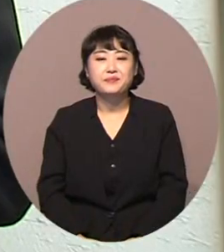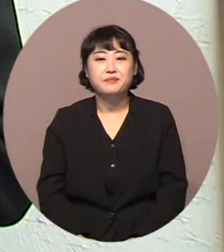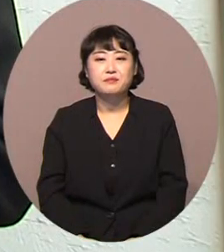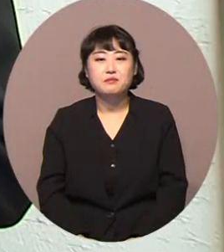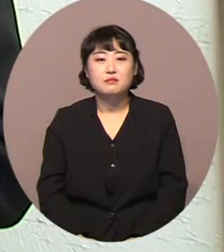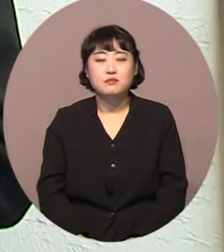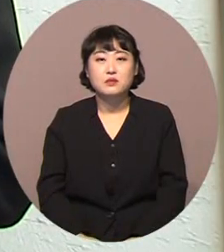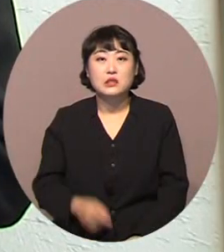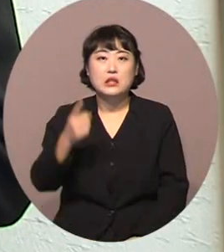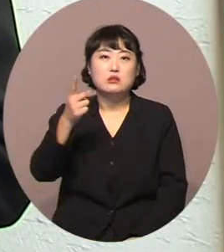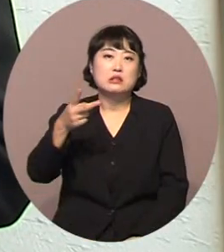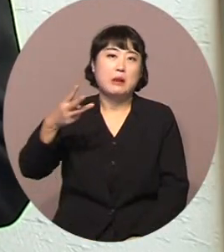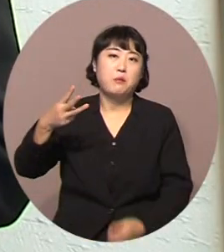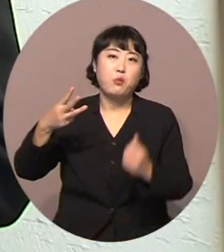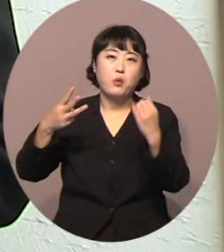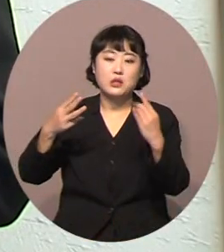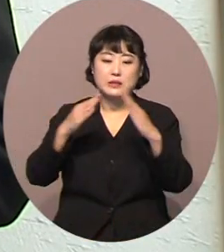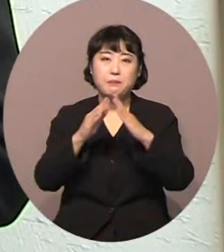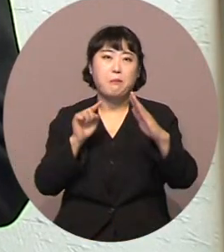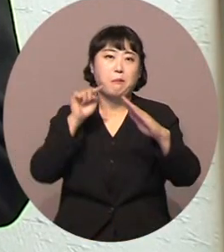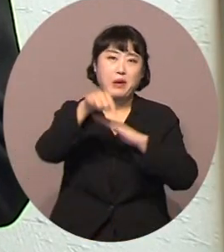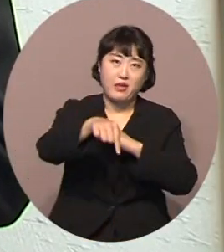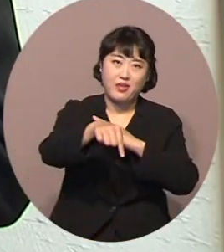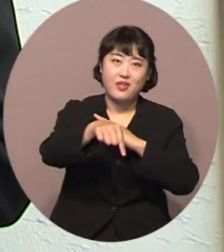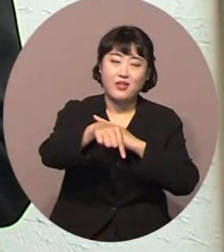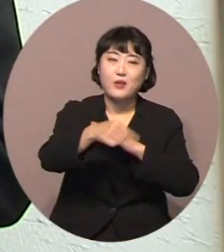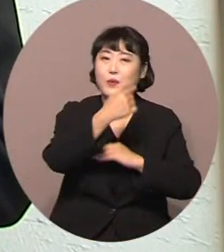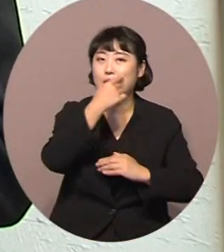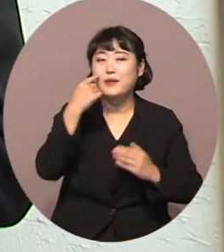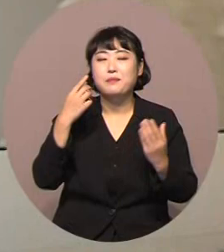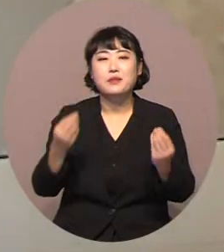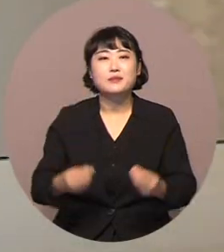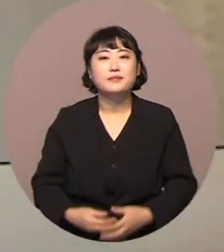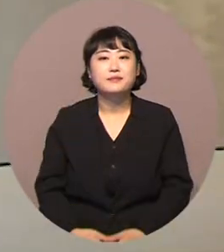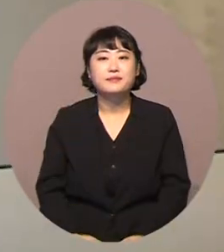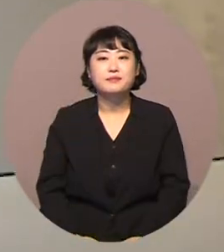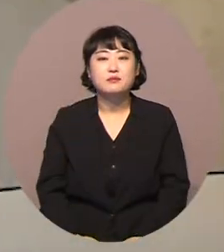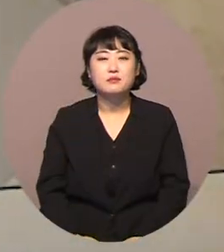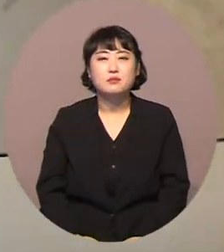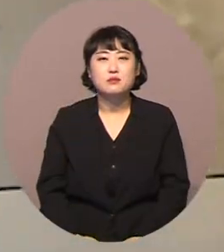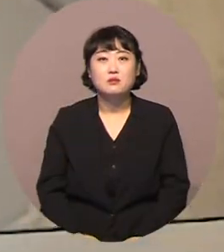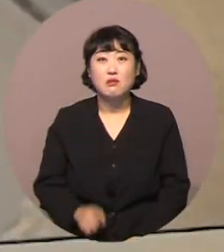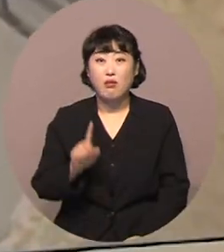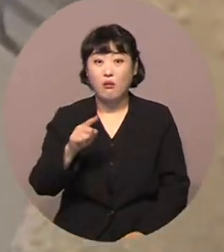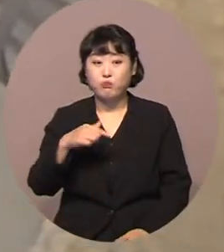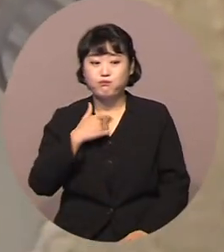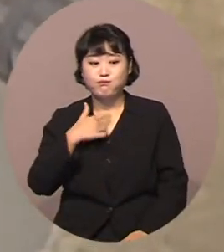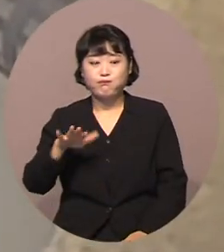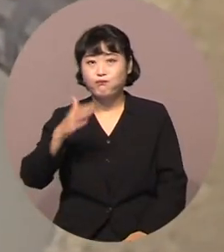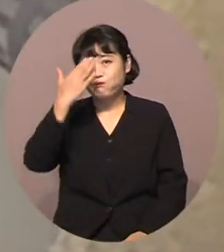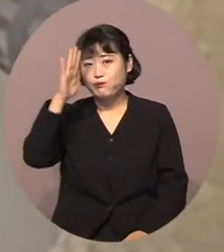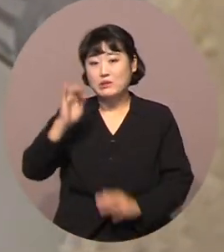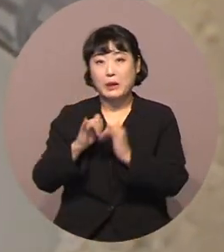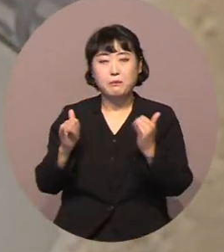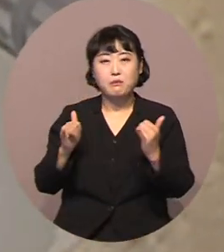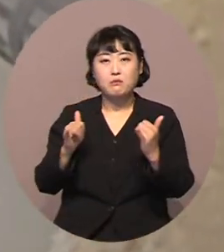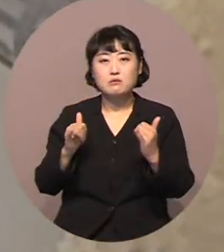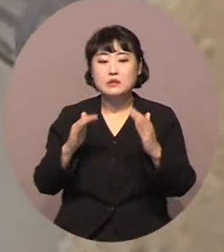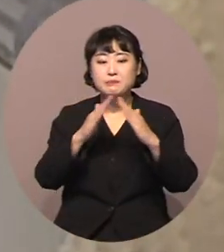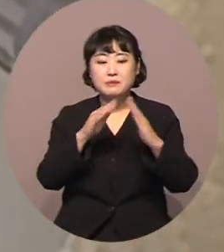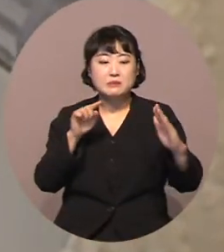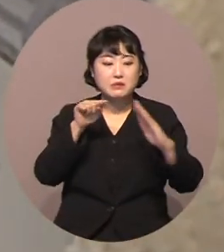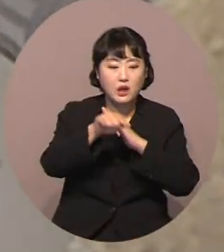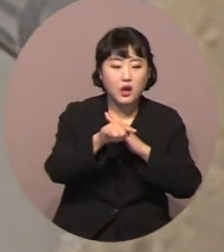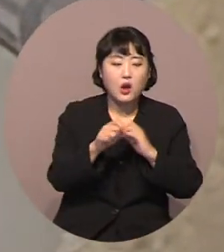남성은 총 세 차례 집 안으로 침입한 것으로 확인됐습니다 한번도 본 적 없는이 남성은 원룸에 침입해